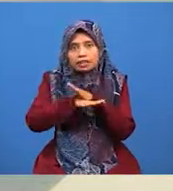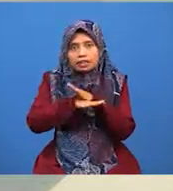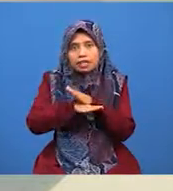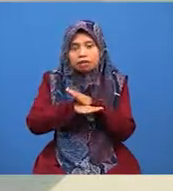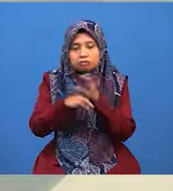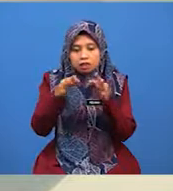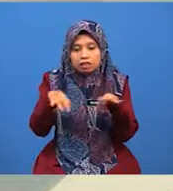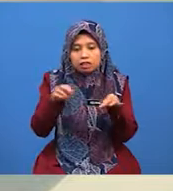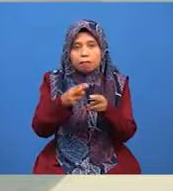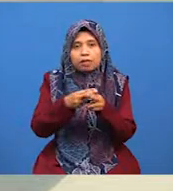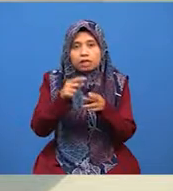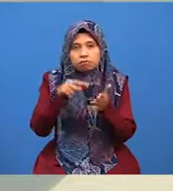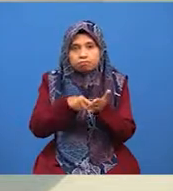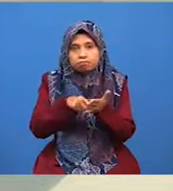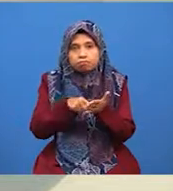cerpen ini.